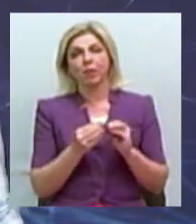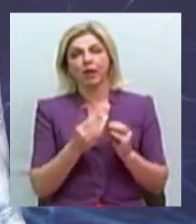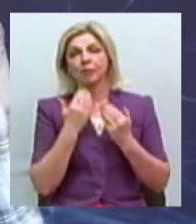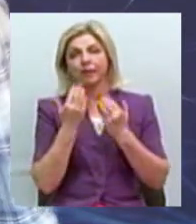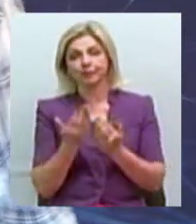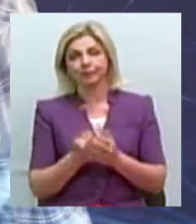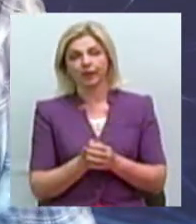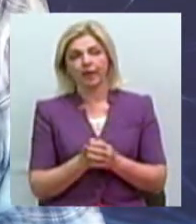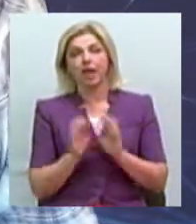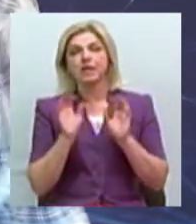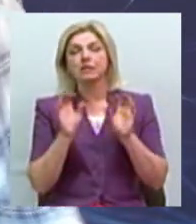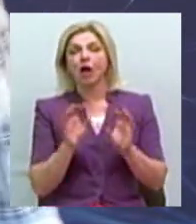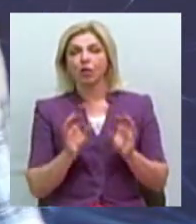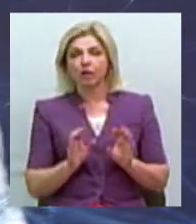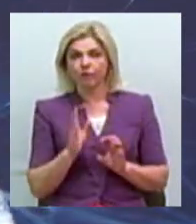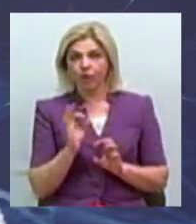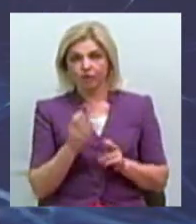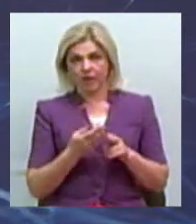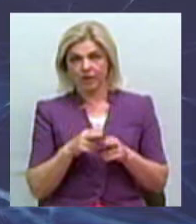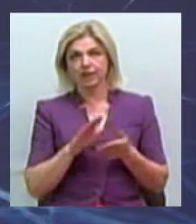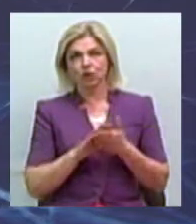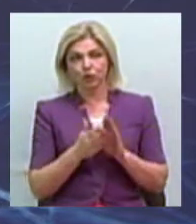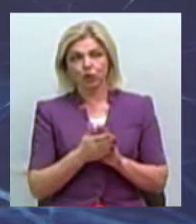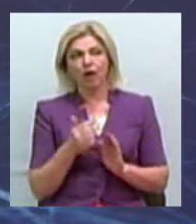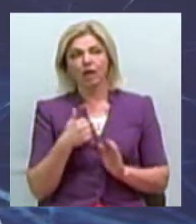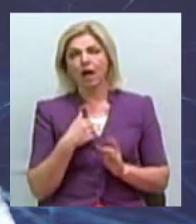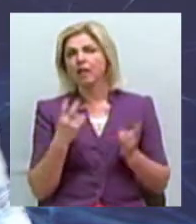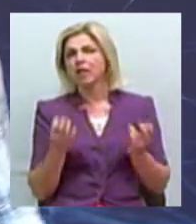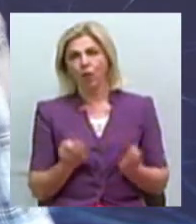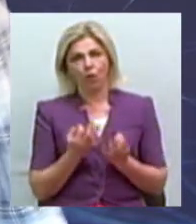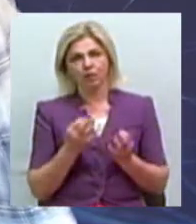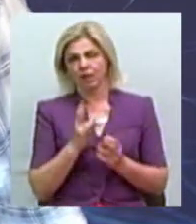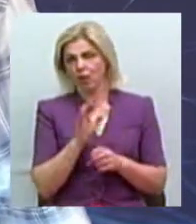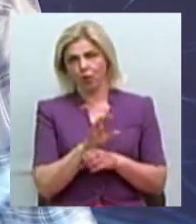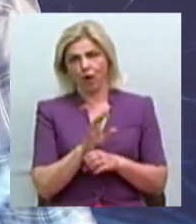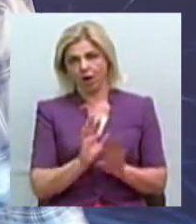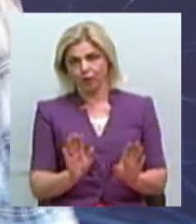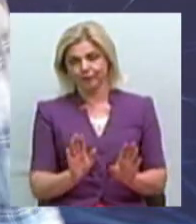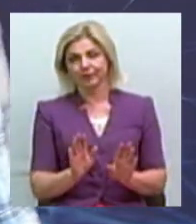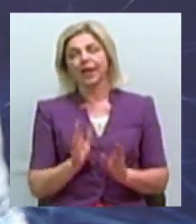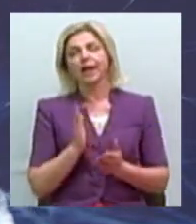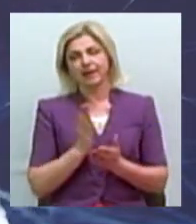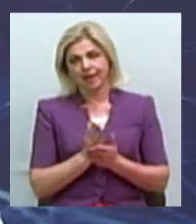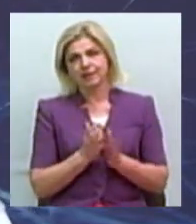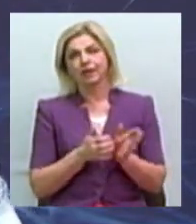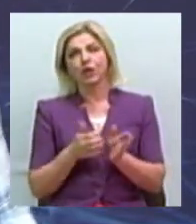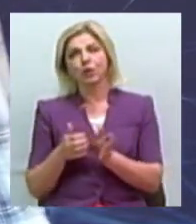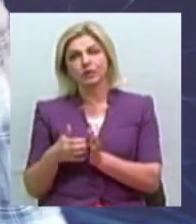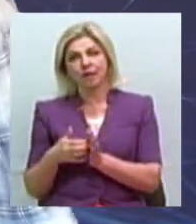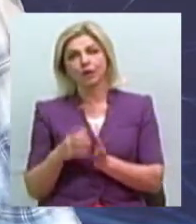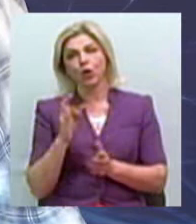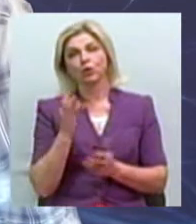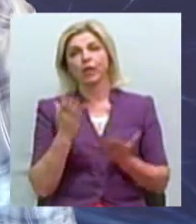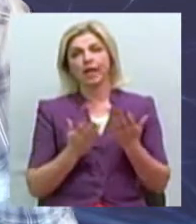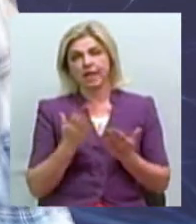законодательство в этой ситуации, вот я никогда не ругаю. Да, в нем есть недостатки, но если